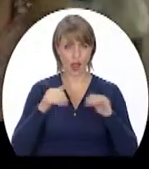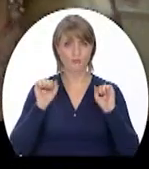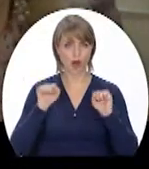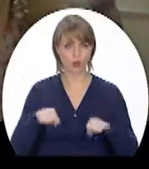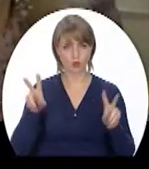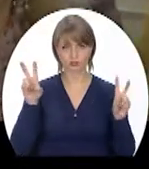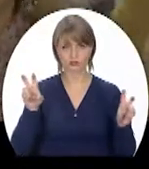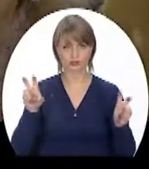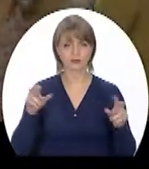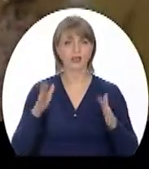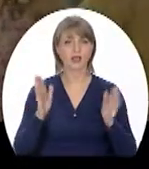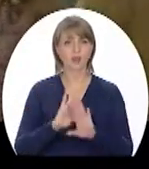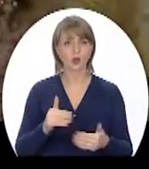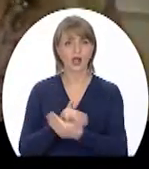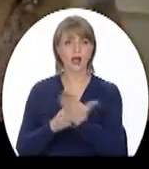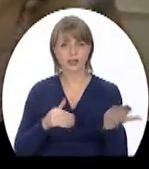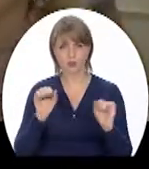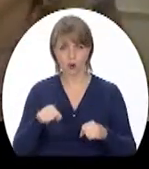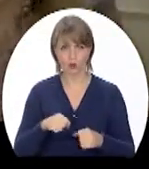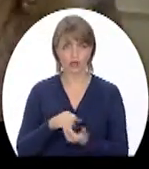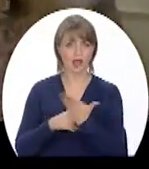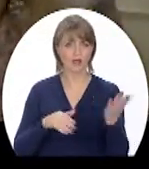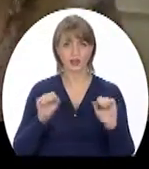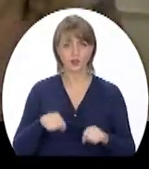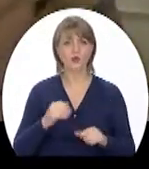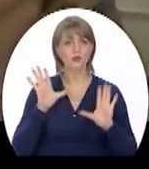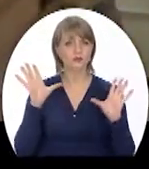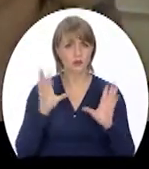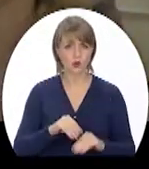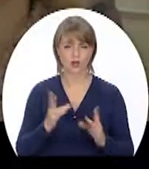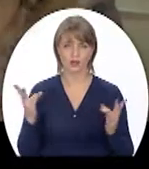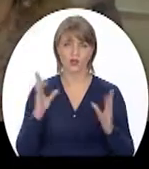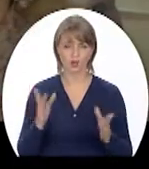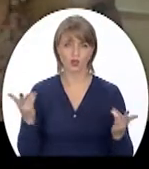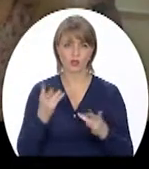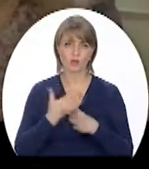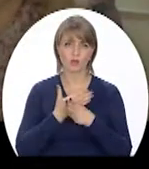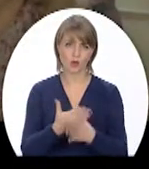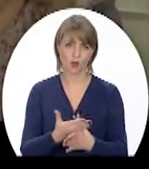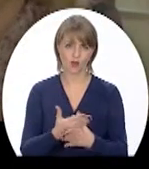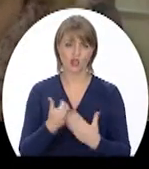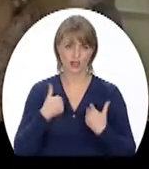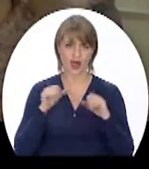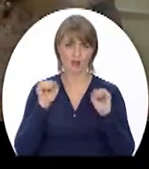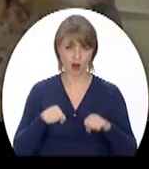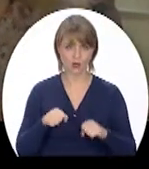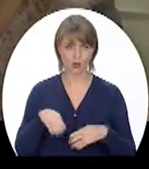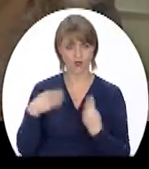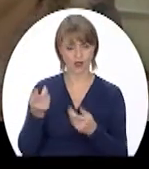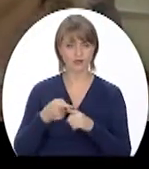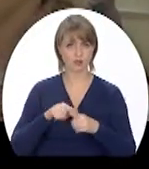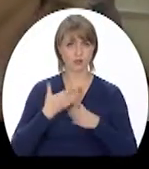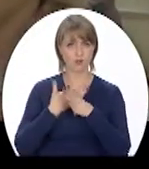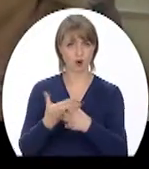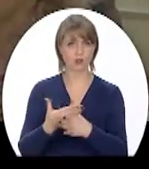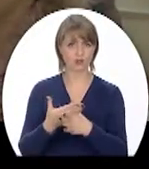это «Я могу». И это не только они могут все, им просто нужна небольшая помощь, наша помощь. И вот я могу